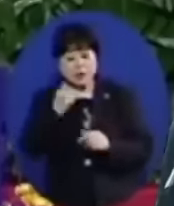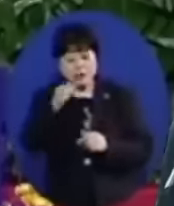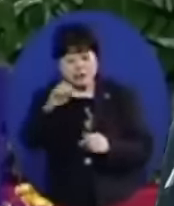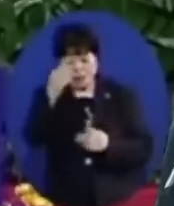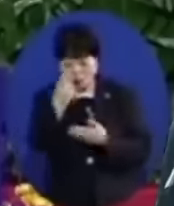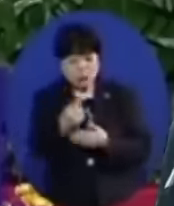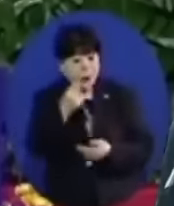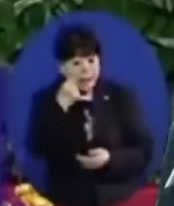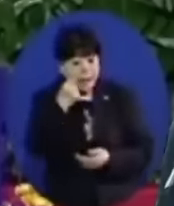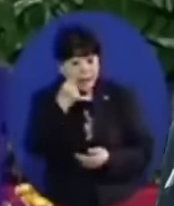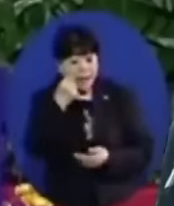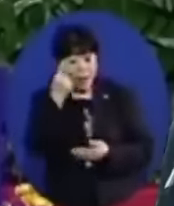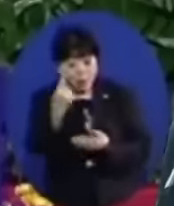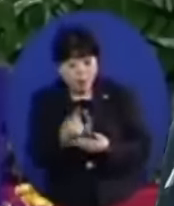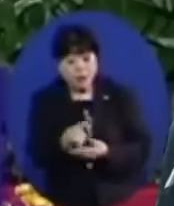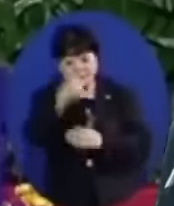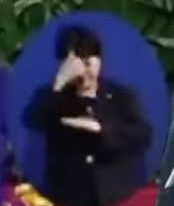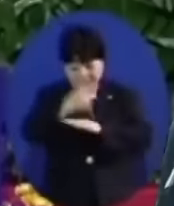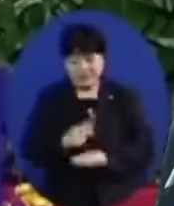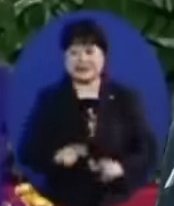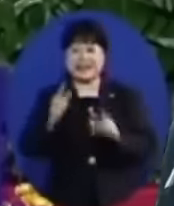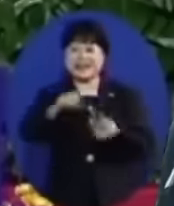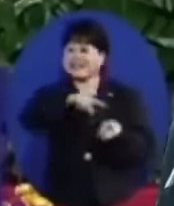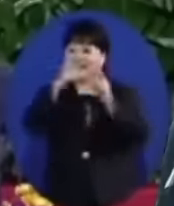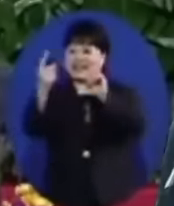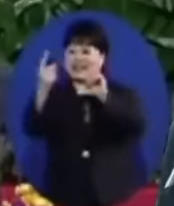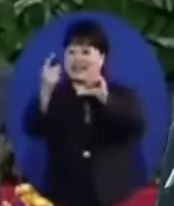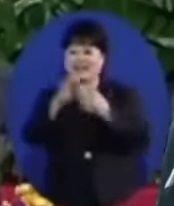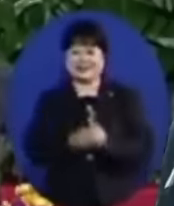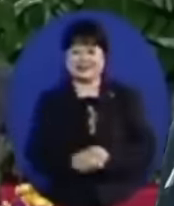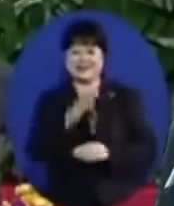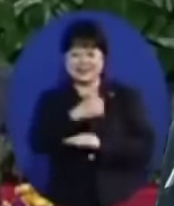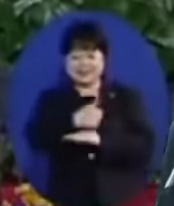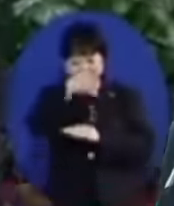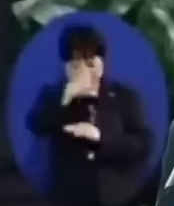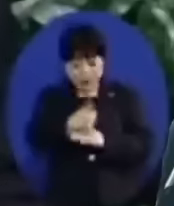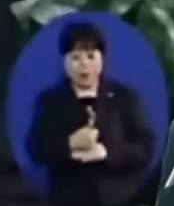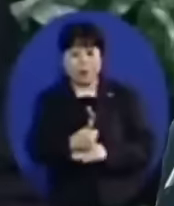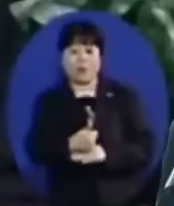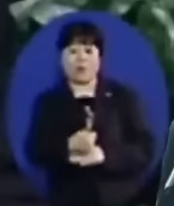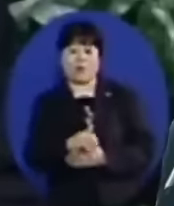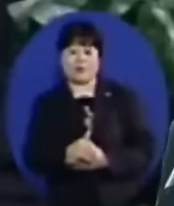없으니 오는 그를 내가 마지막 날에 다시 살리리라. 그리스도의